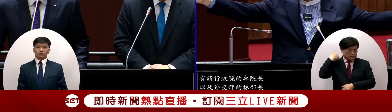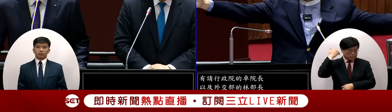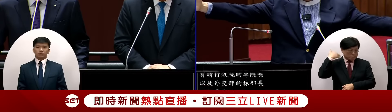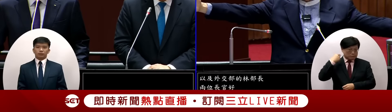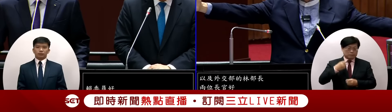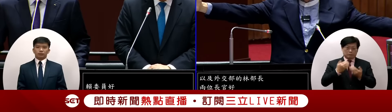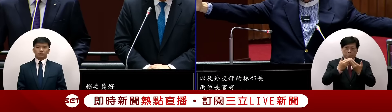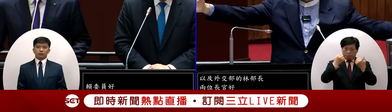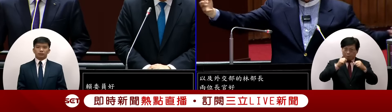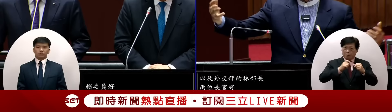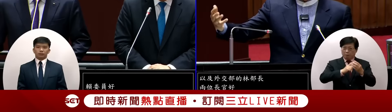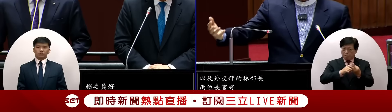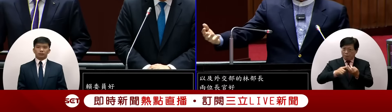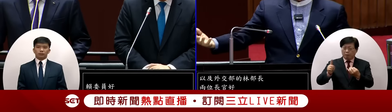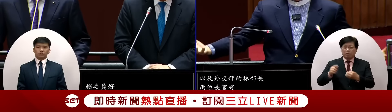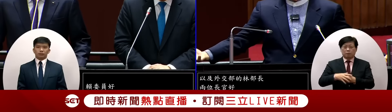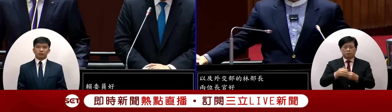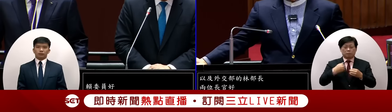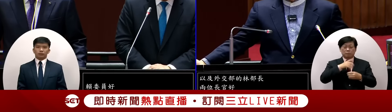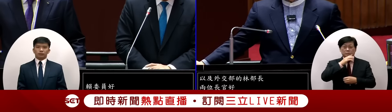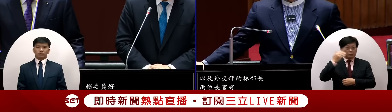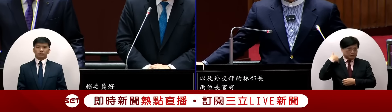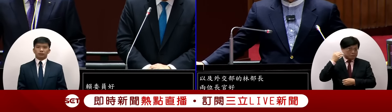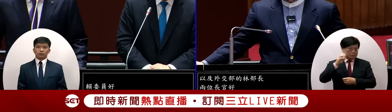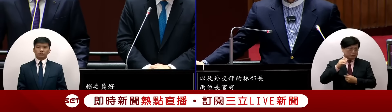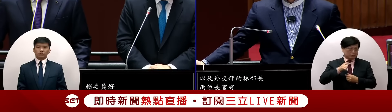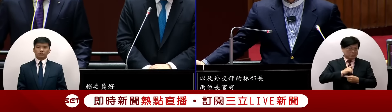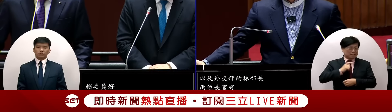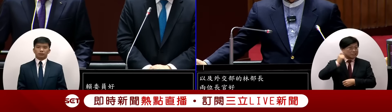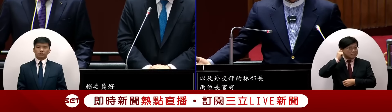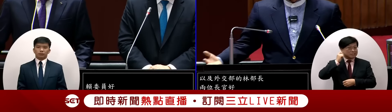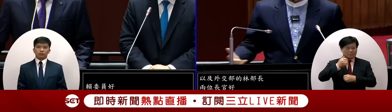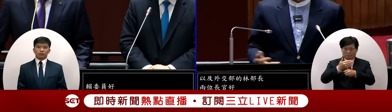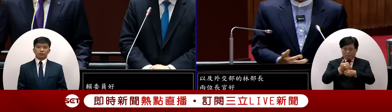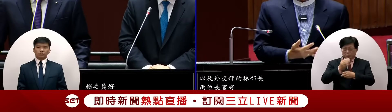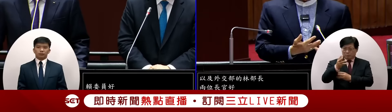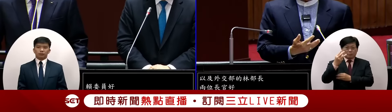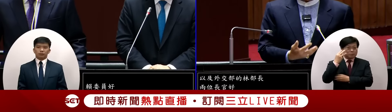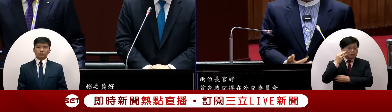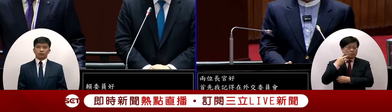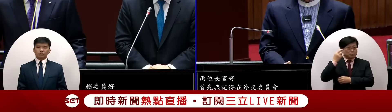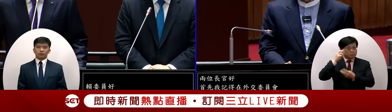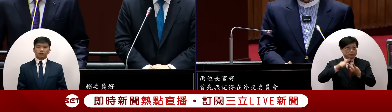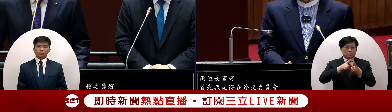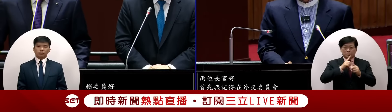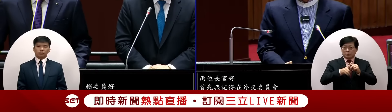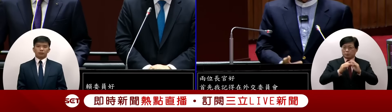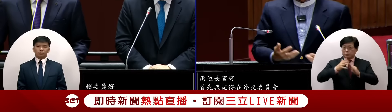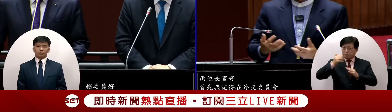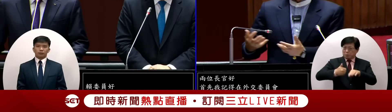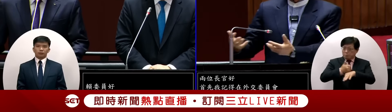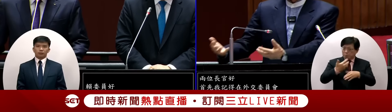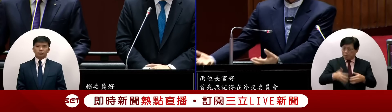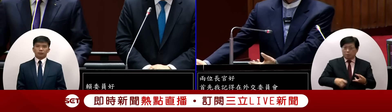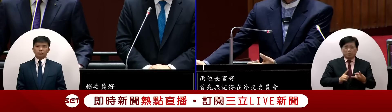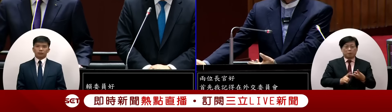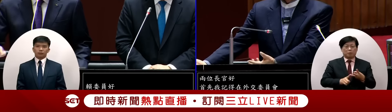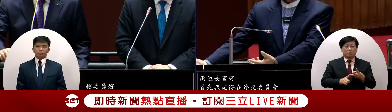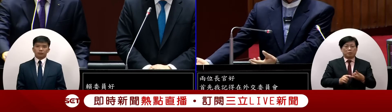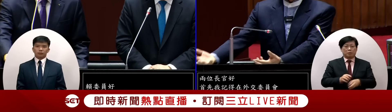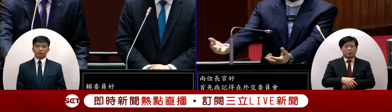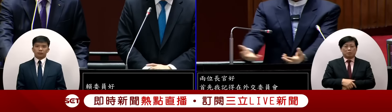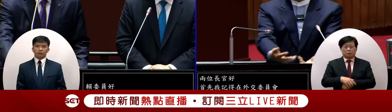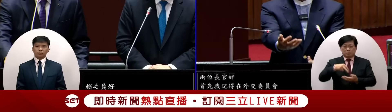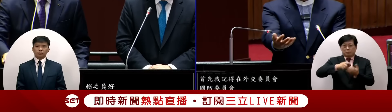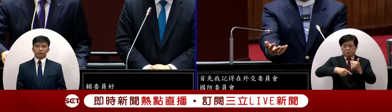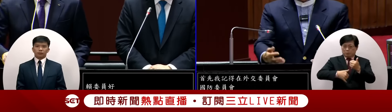的学经历，耶鲁的政治博士，当过台中市长，当过这